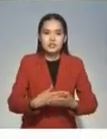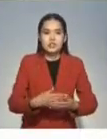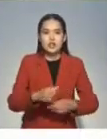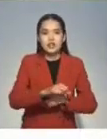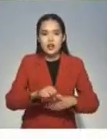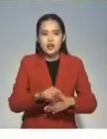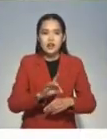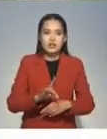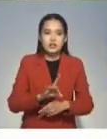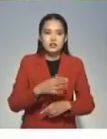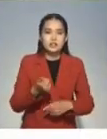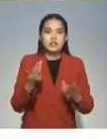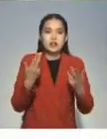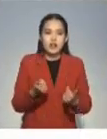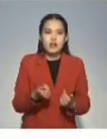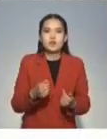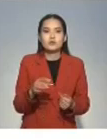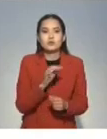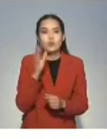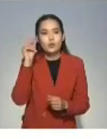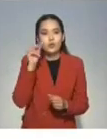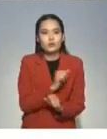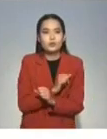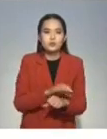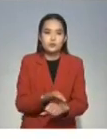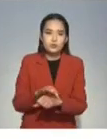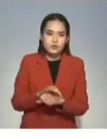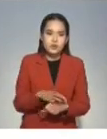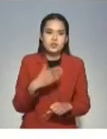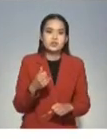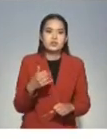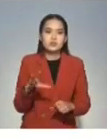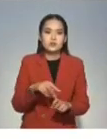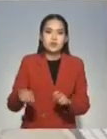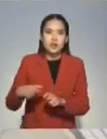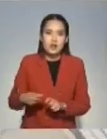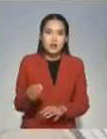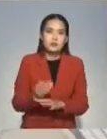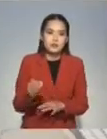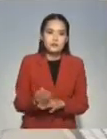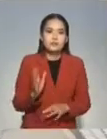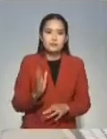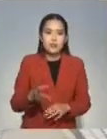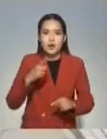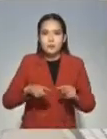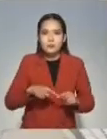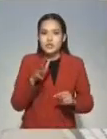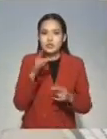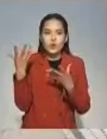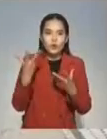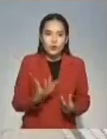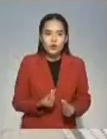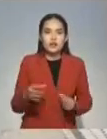деревьев и конечно же категория туристов хотелось бы напомнить что в горах у нас сохраняется пока лавина опасность ближайшие несколько дней